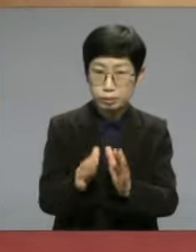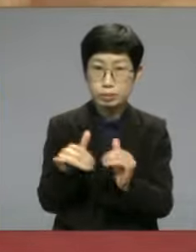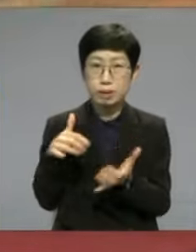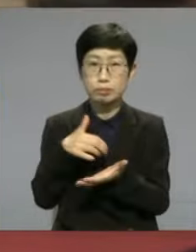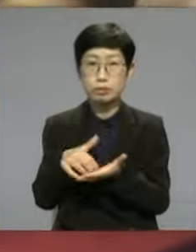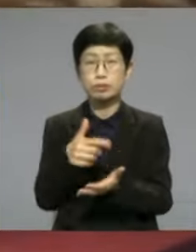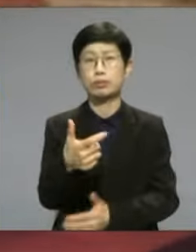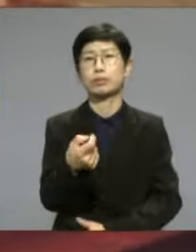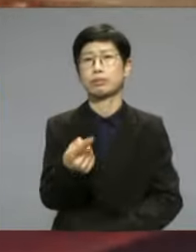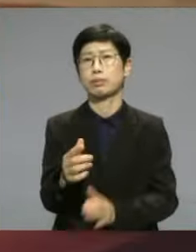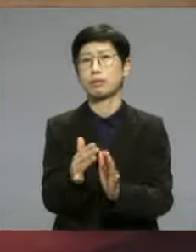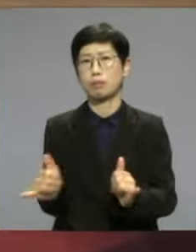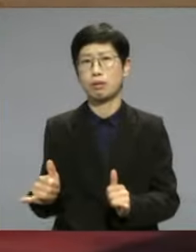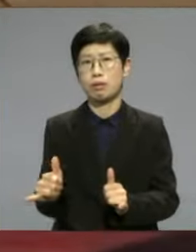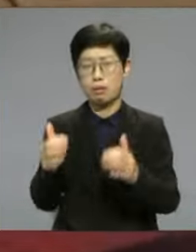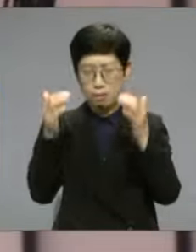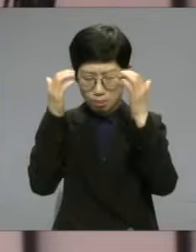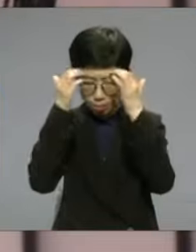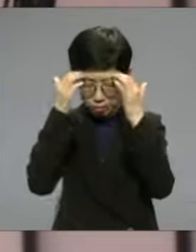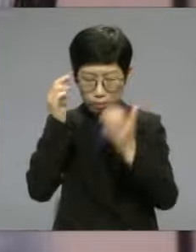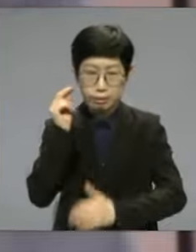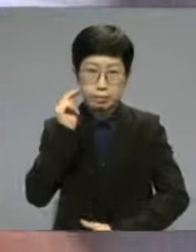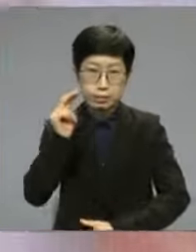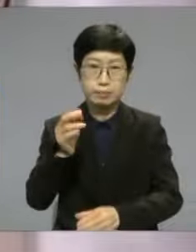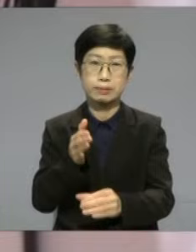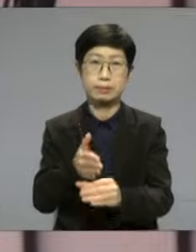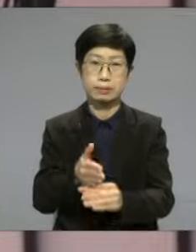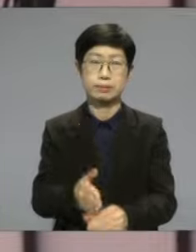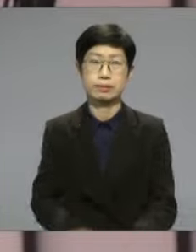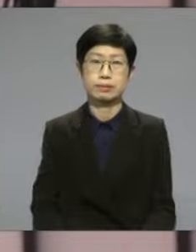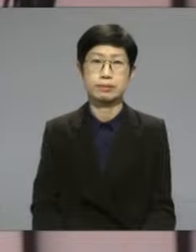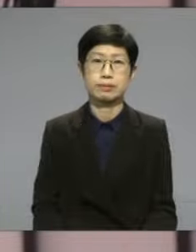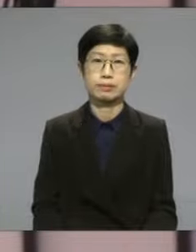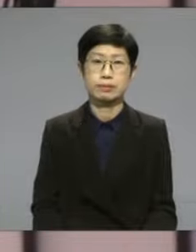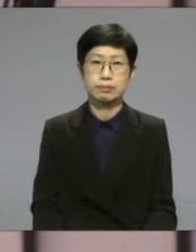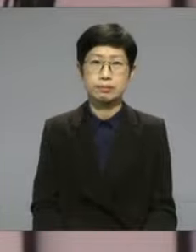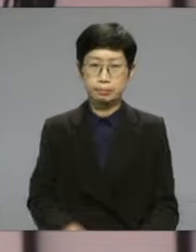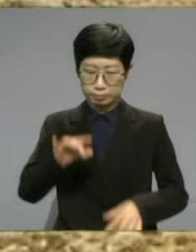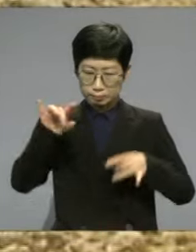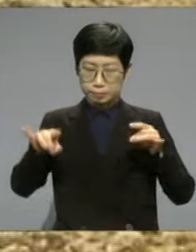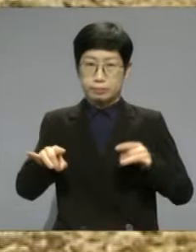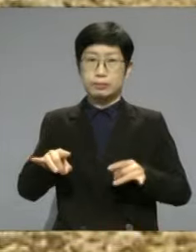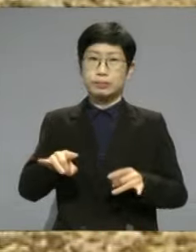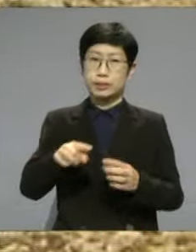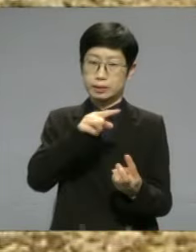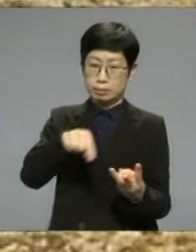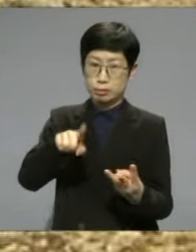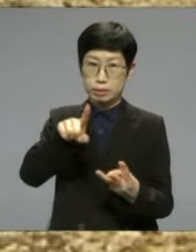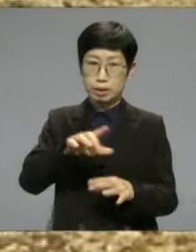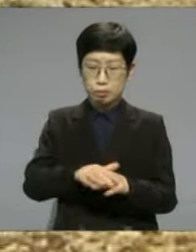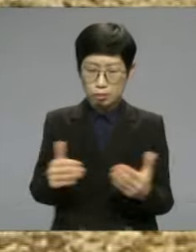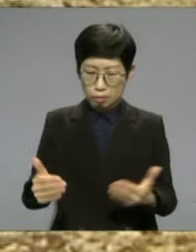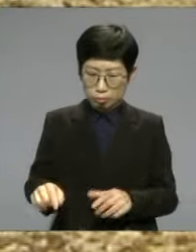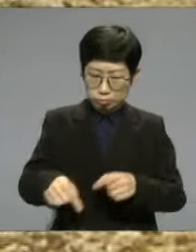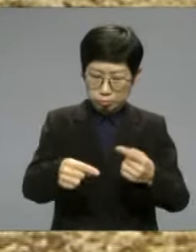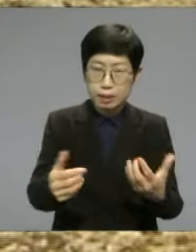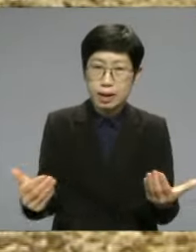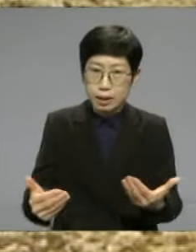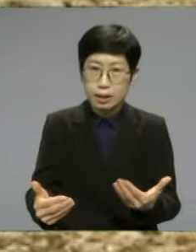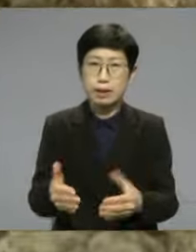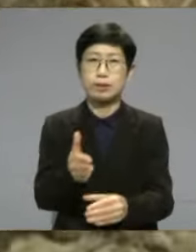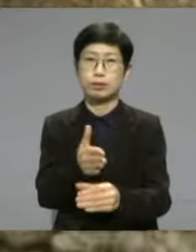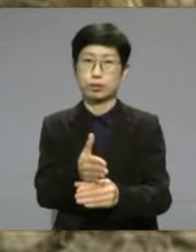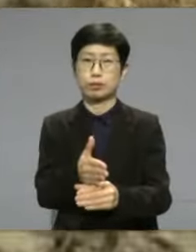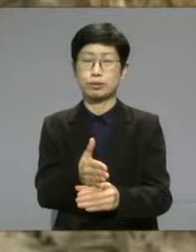예순 한 명에 달하는 등 폭염으로 고통받고 있는데요 태국은 국민 3분위 농업에 종사하는 농업